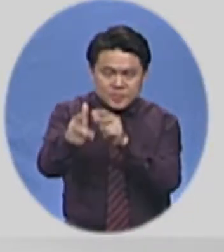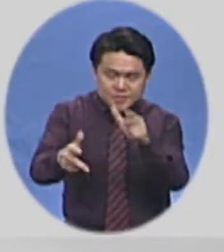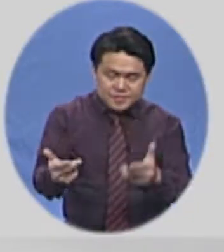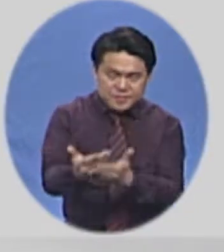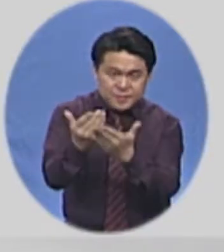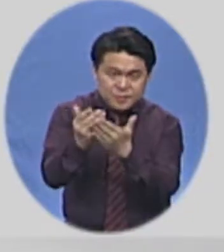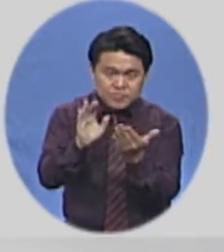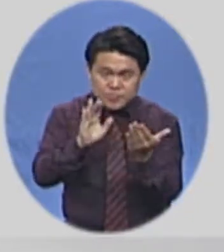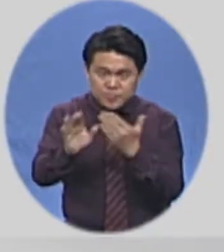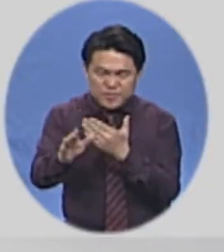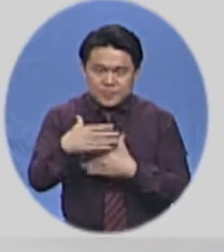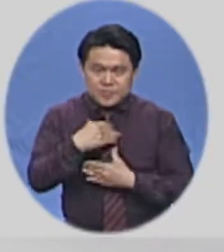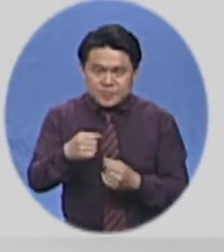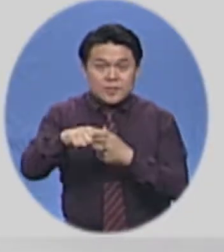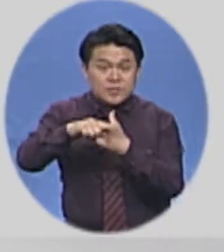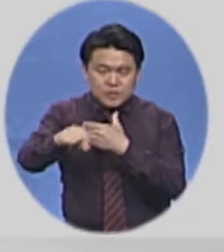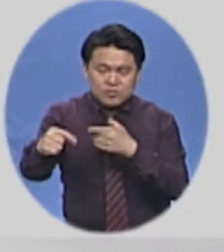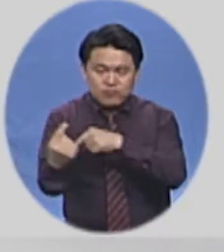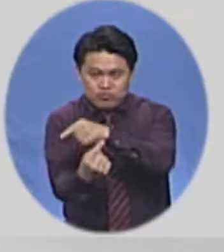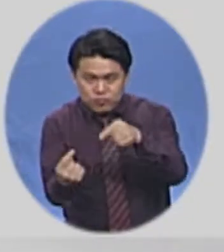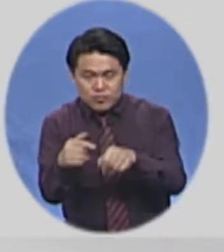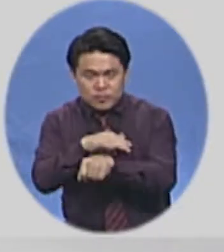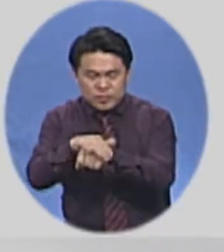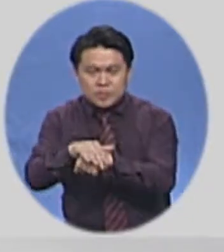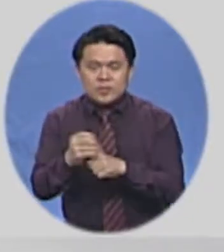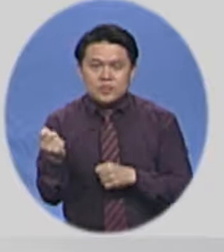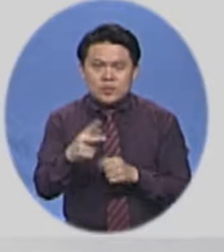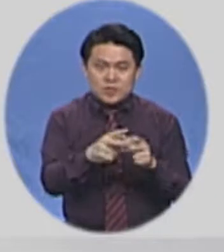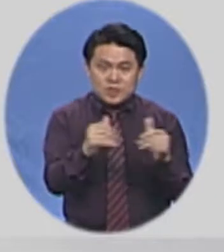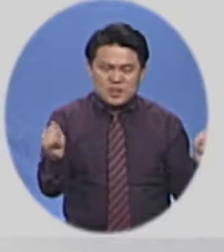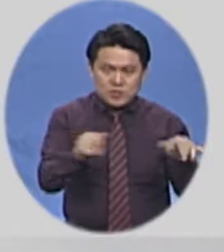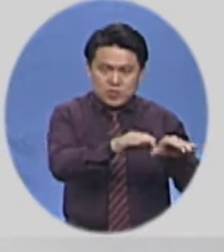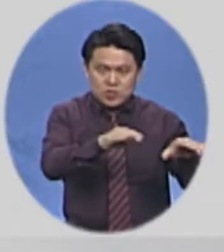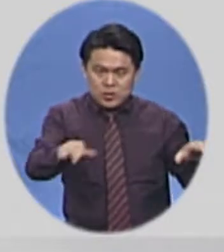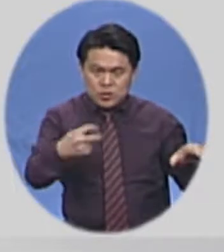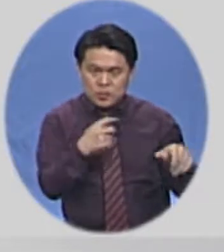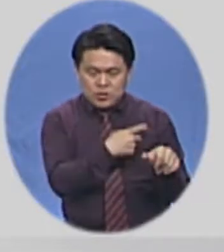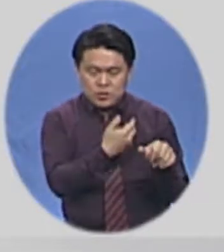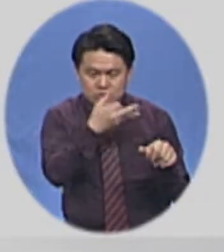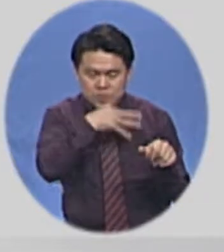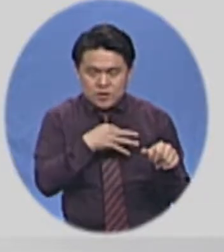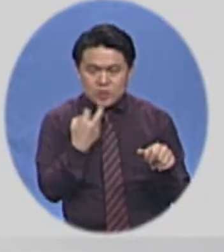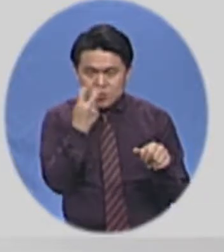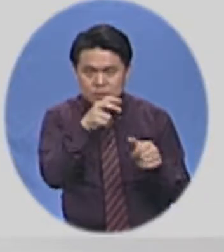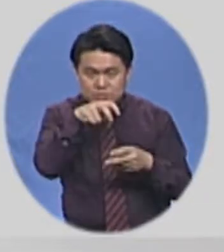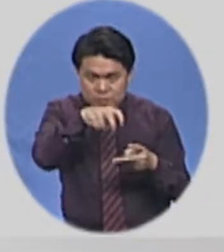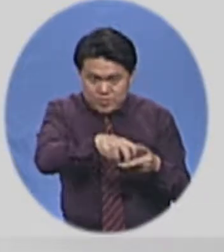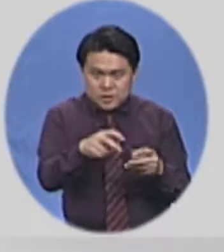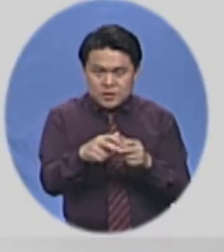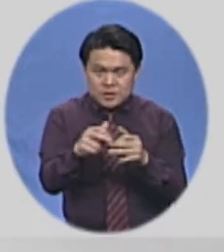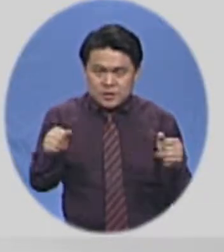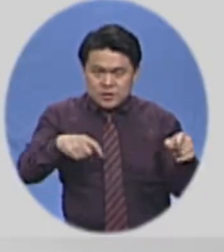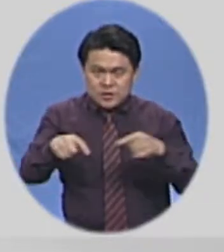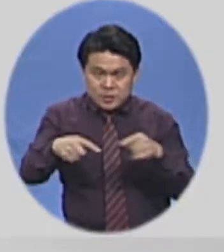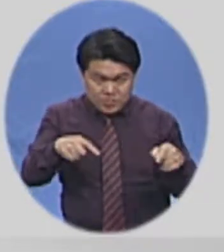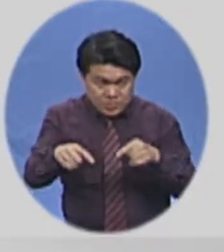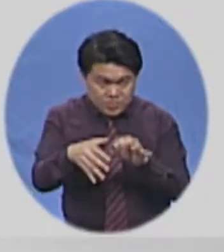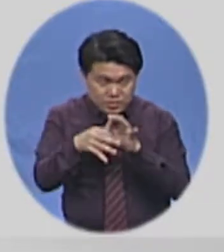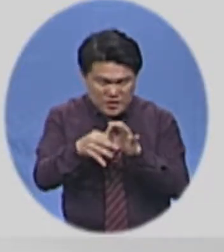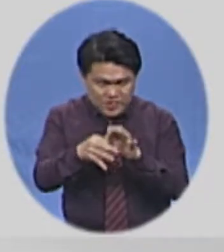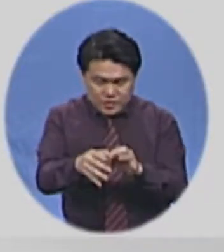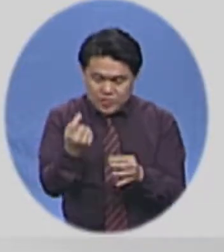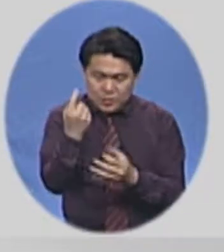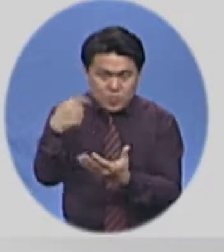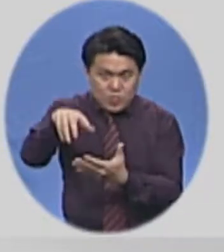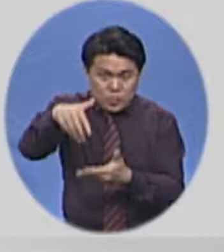사업 개발을 통한 안정적인 지회 운영, 장애인 주차구역 권익공원센터와 장애인 정치 아카데미